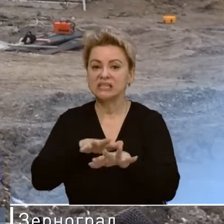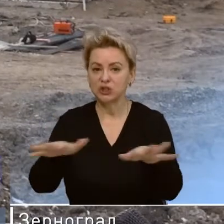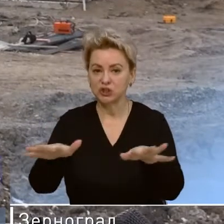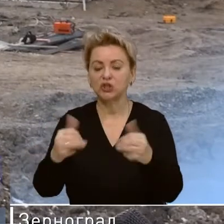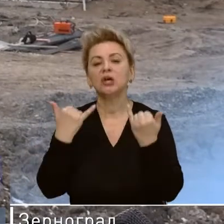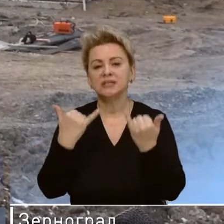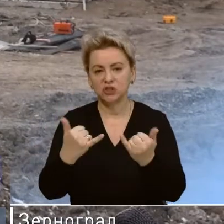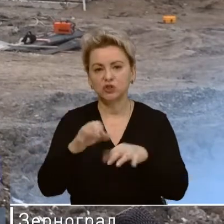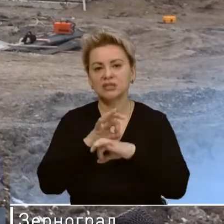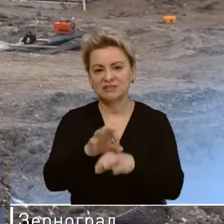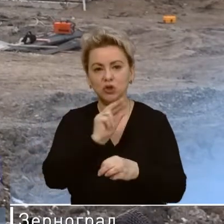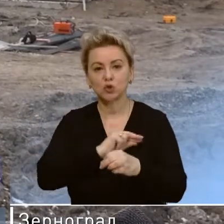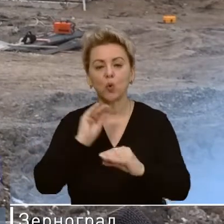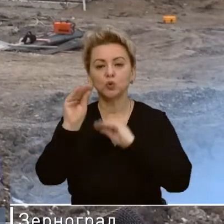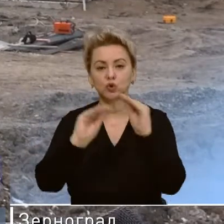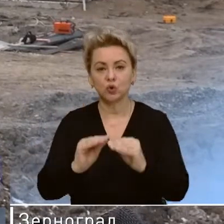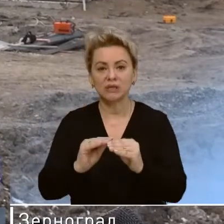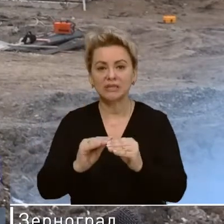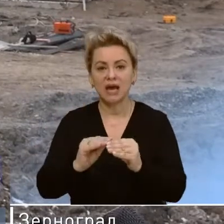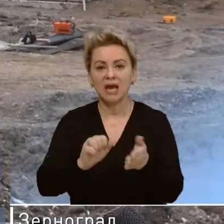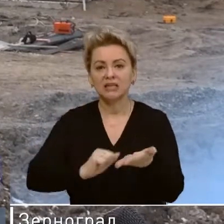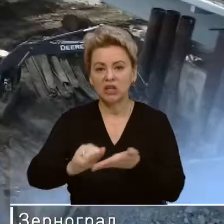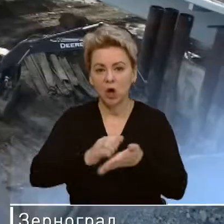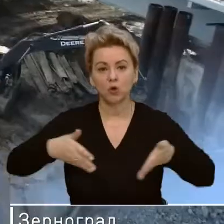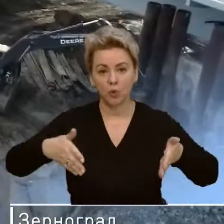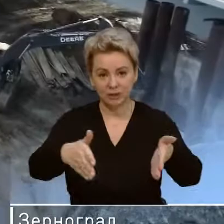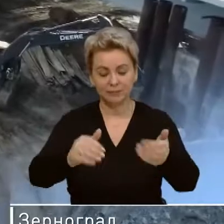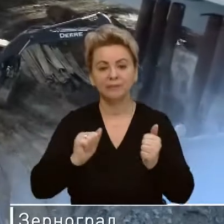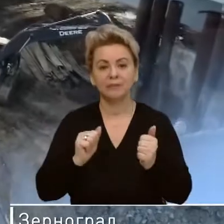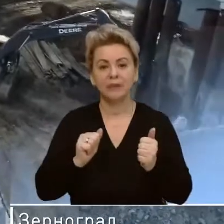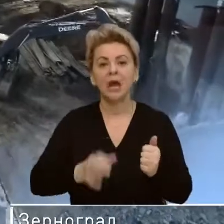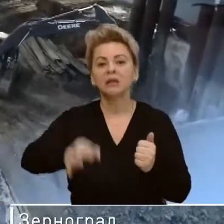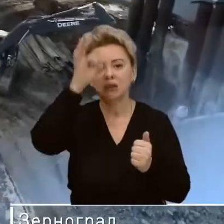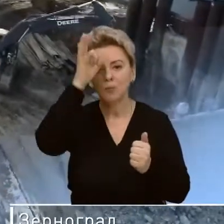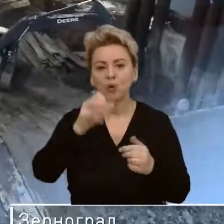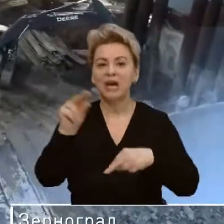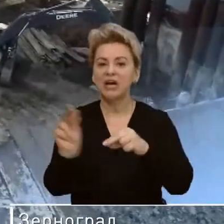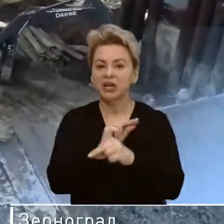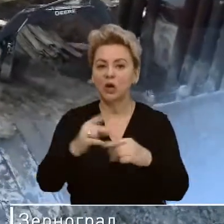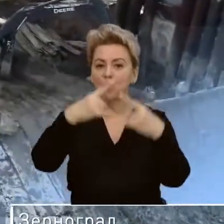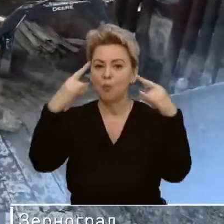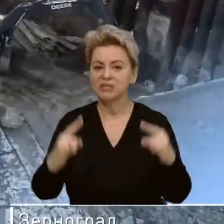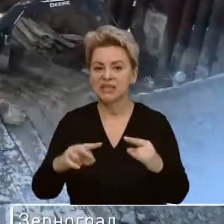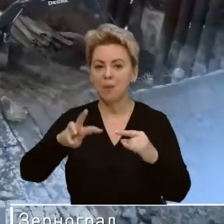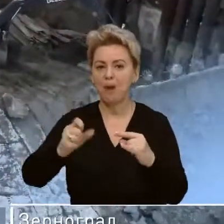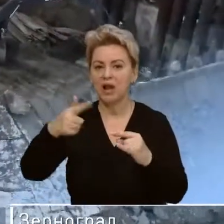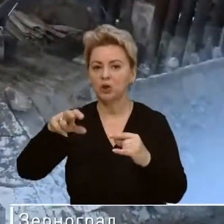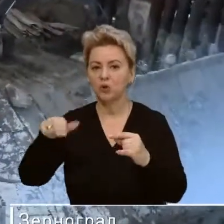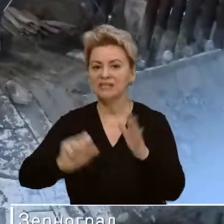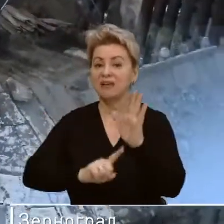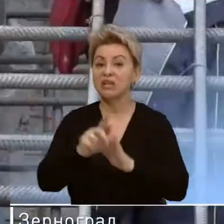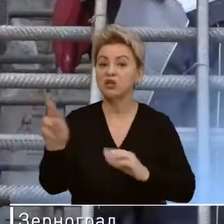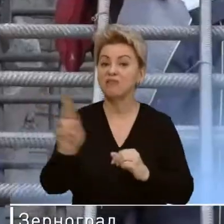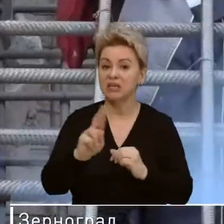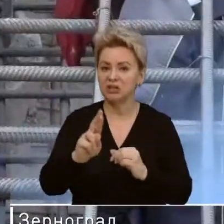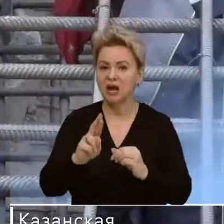и сейчас ведется работа по устройству основания дорожной одежды. Напомним, реконструкция моста на Малиновского началась в